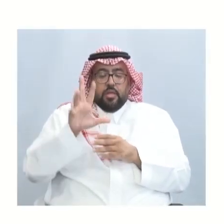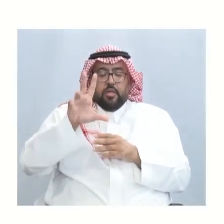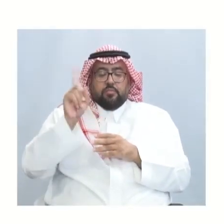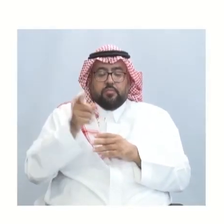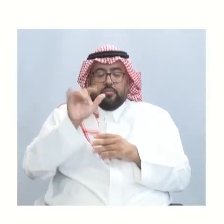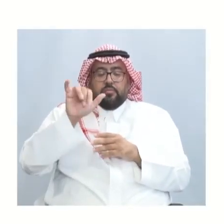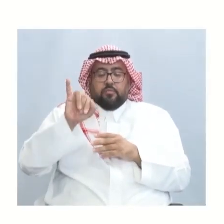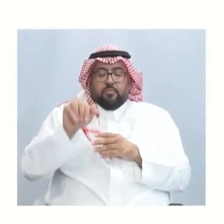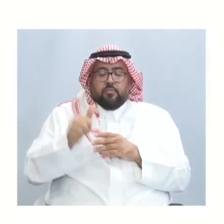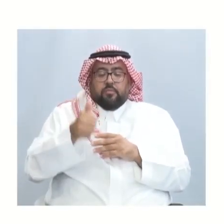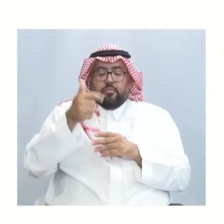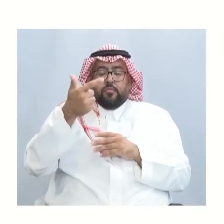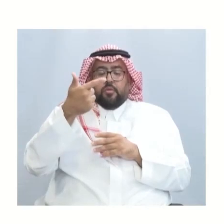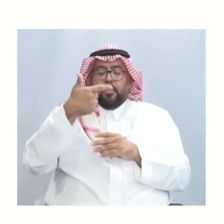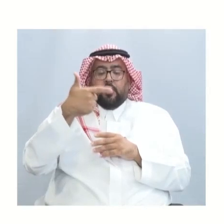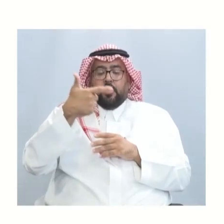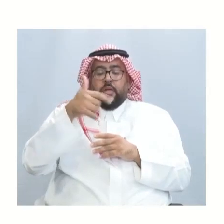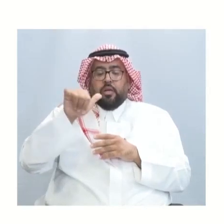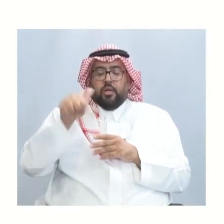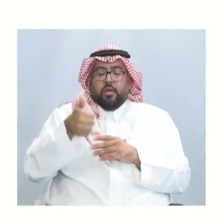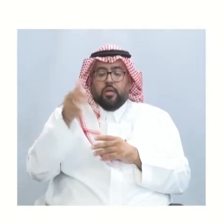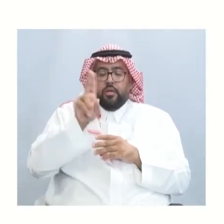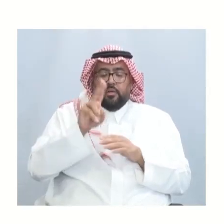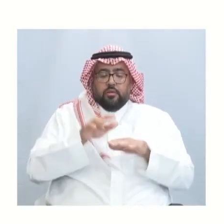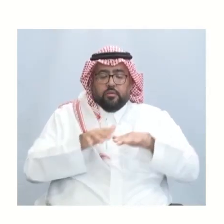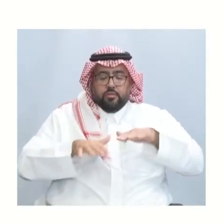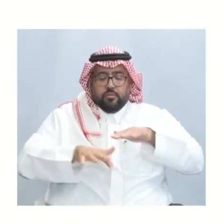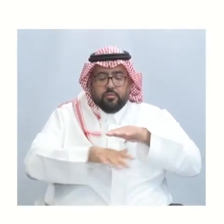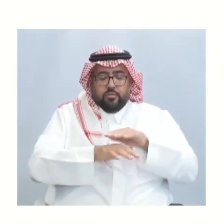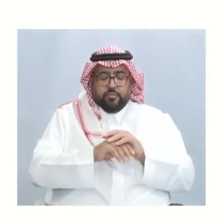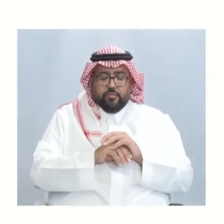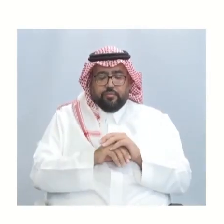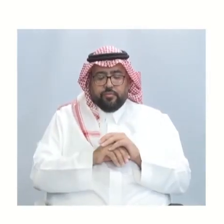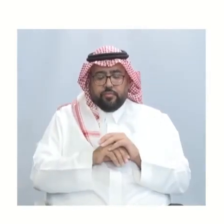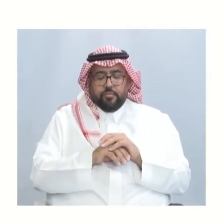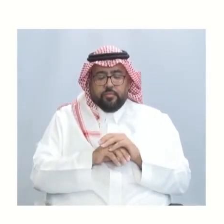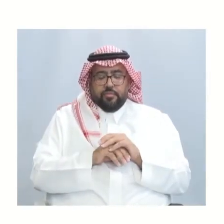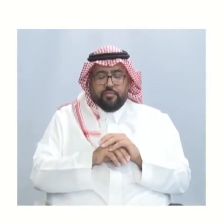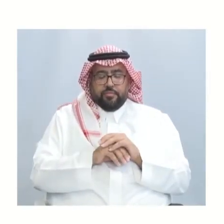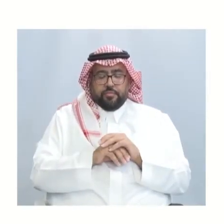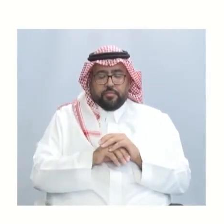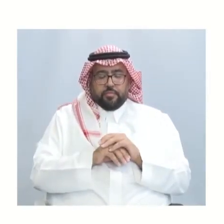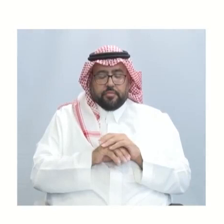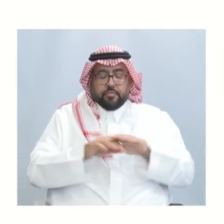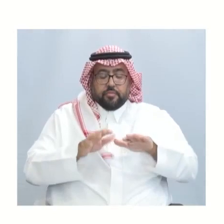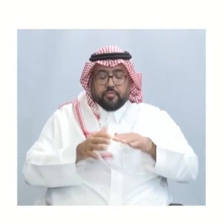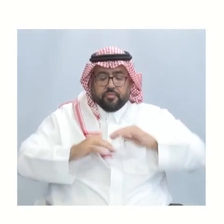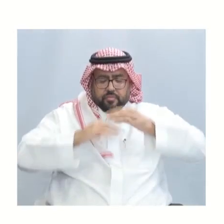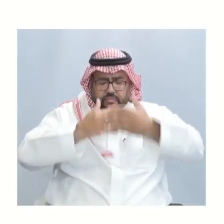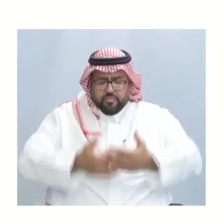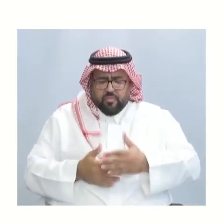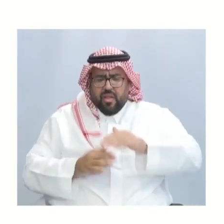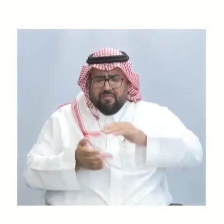والبرمائيات اي انها لا تكون الغشاء الرهلي الذي يحيط باجن تها بينما